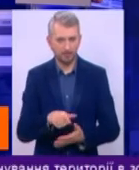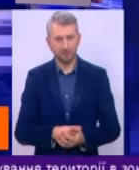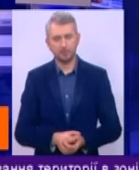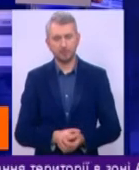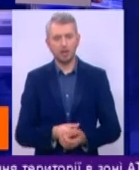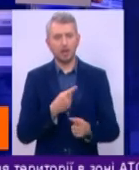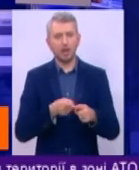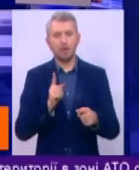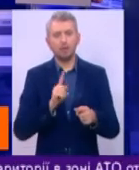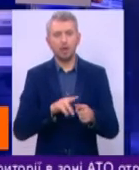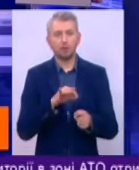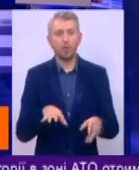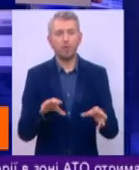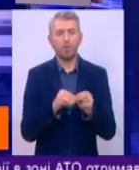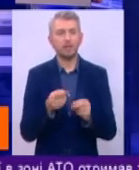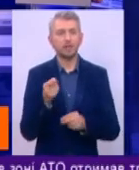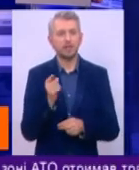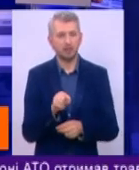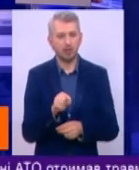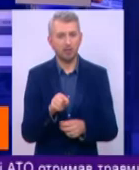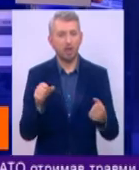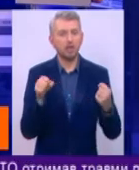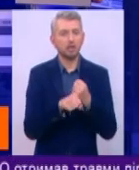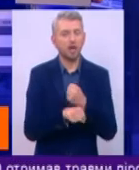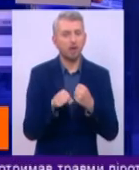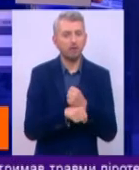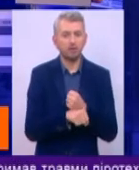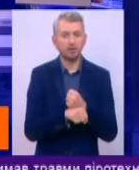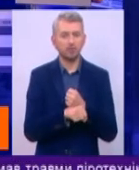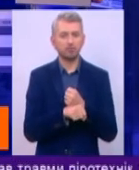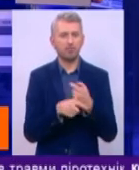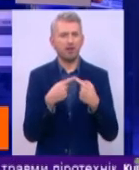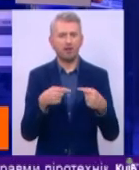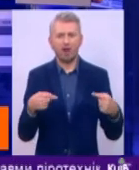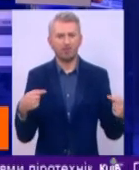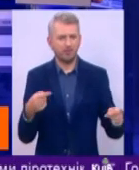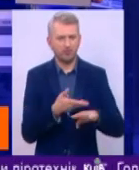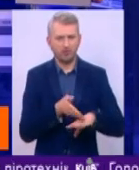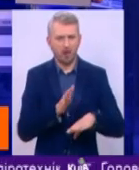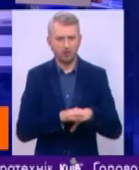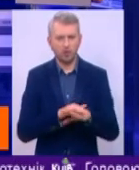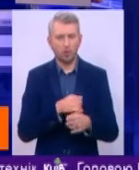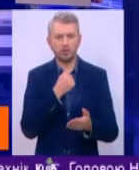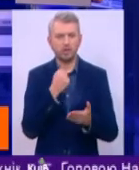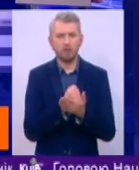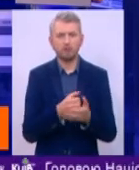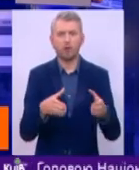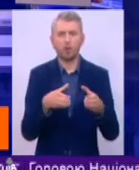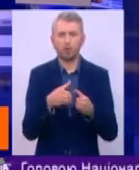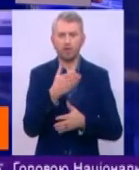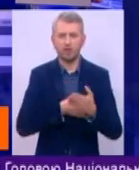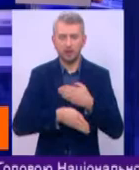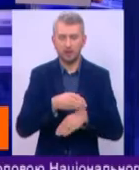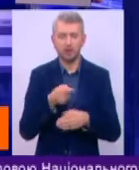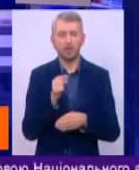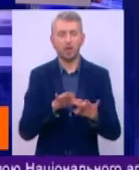Вот, поэтому, но вместе с тем травмы различной степени тяжести устанавливаются группы инвалидности, и в